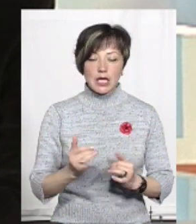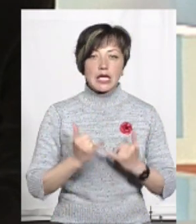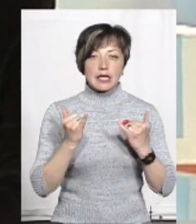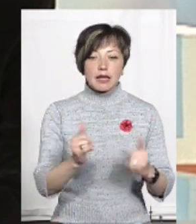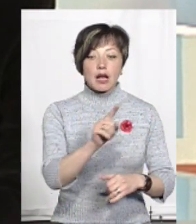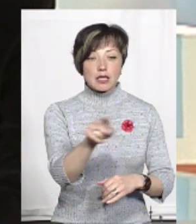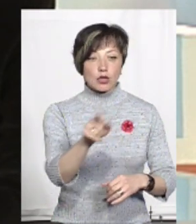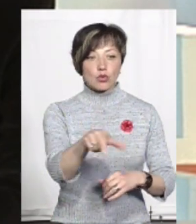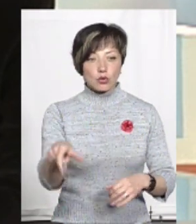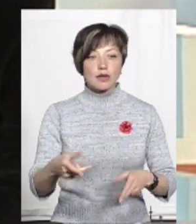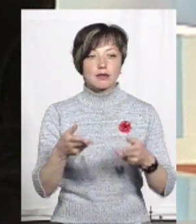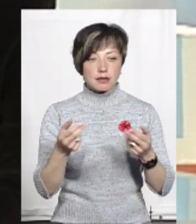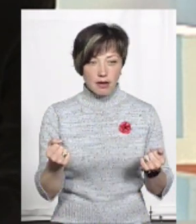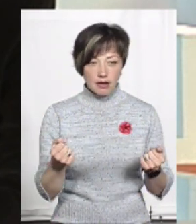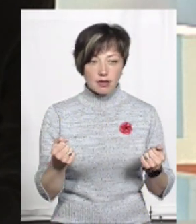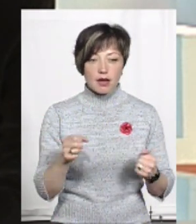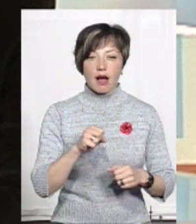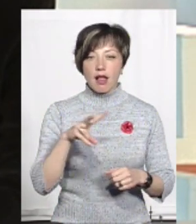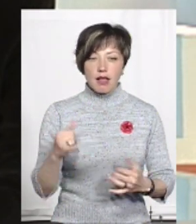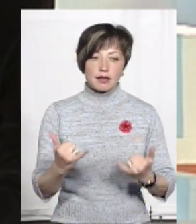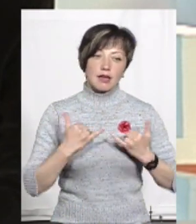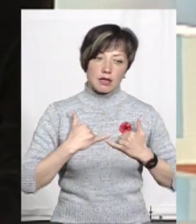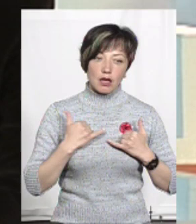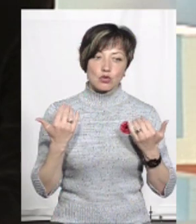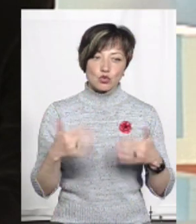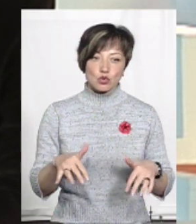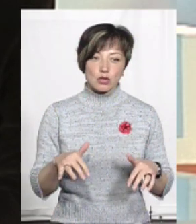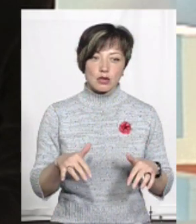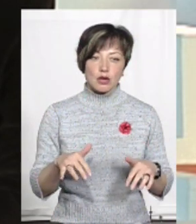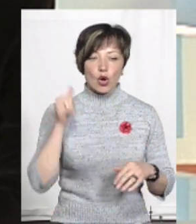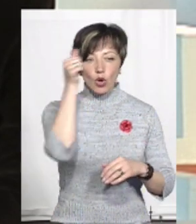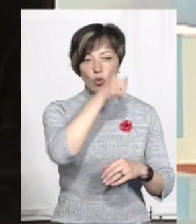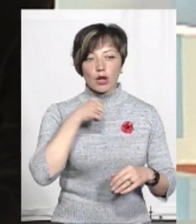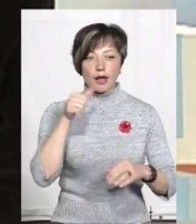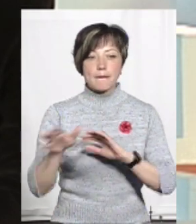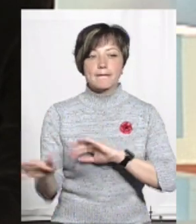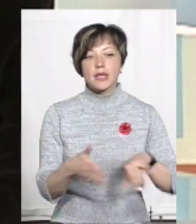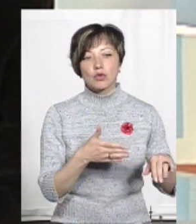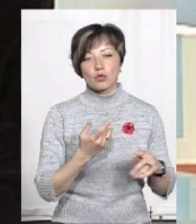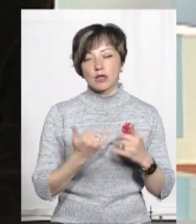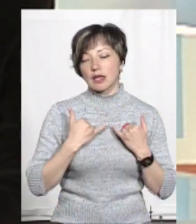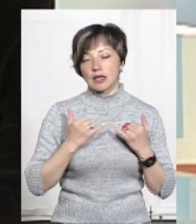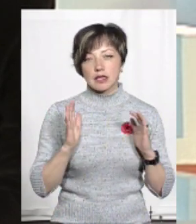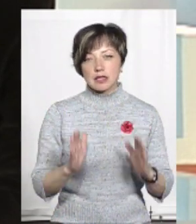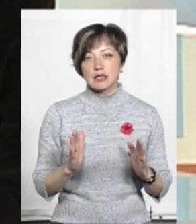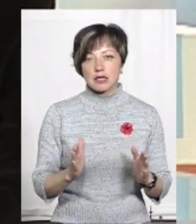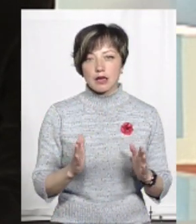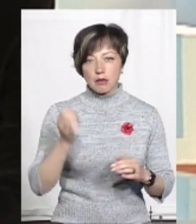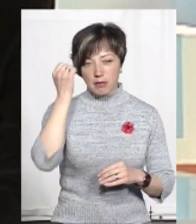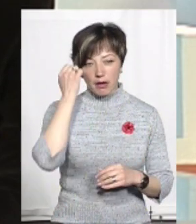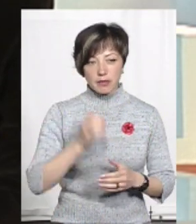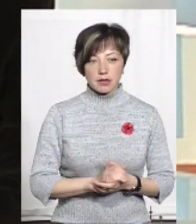Для тих людей так. Але для нас вже, як я сказала, роки минули, для нас це